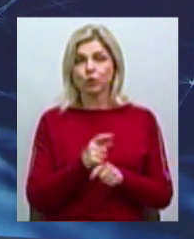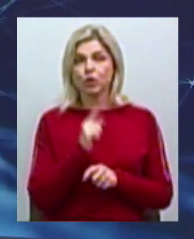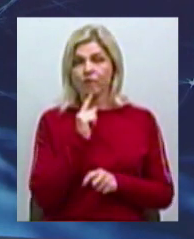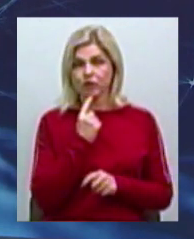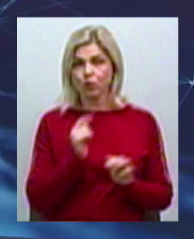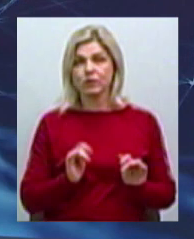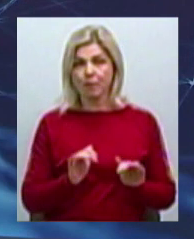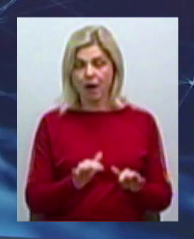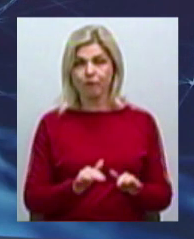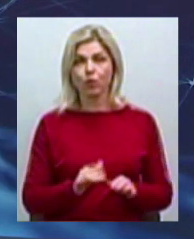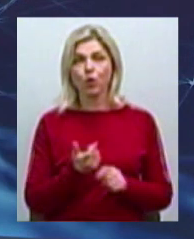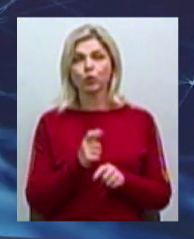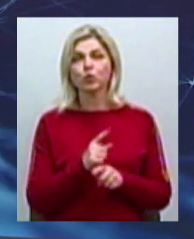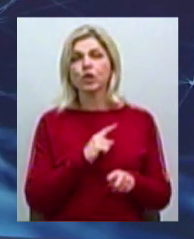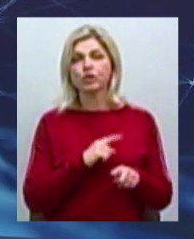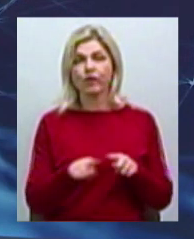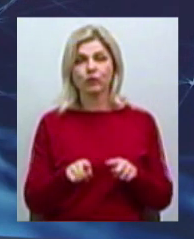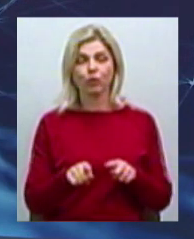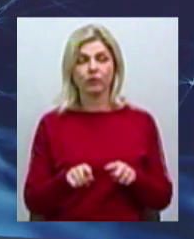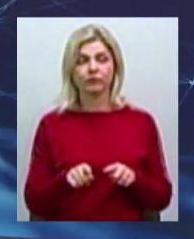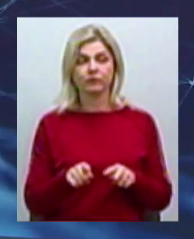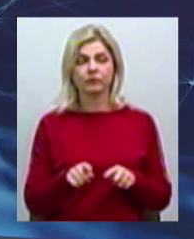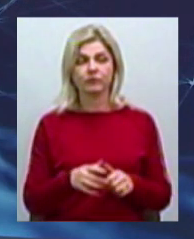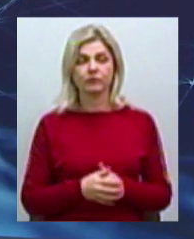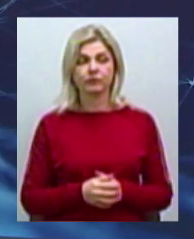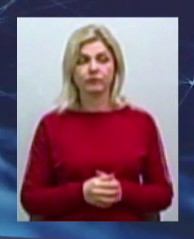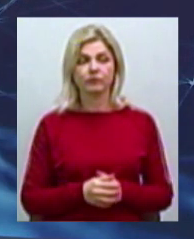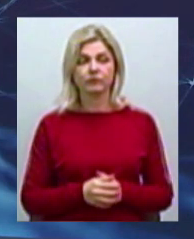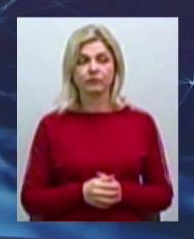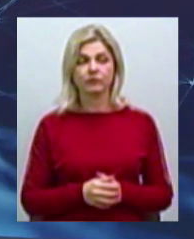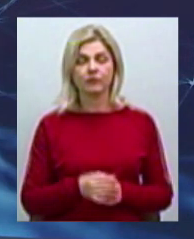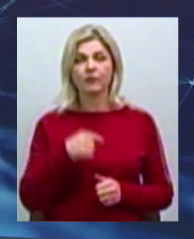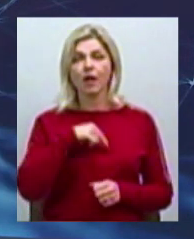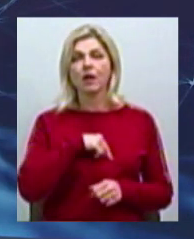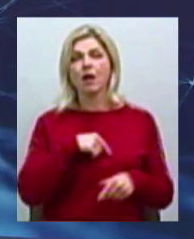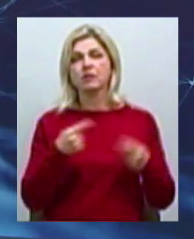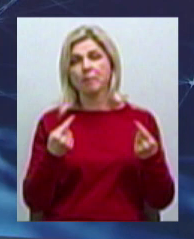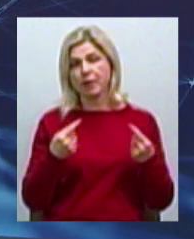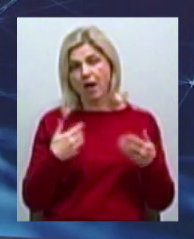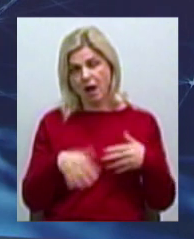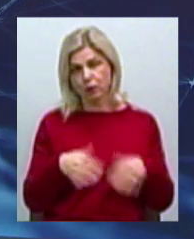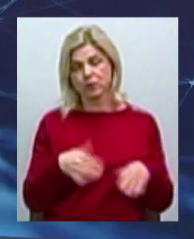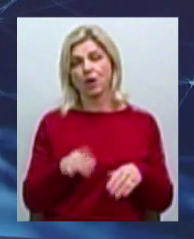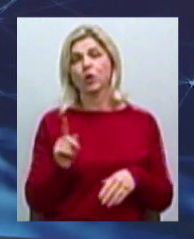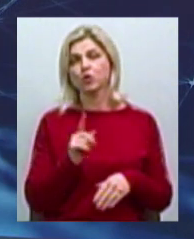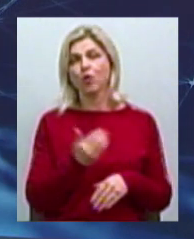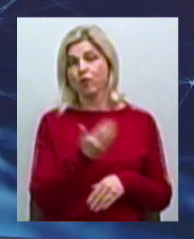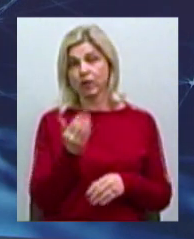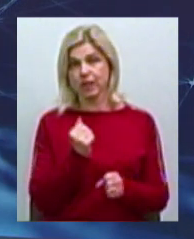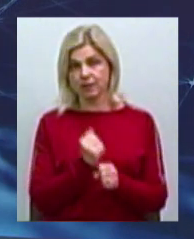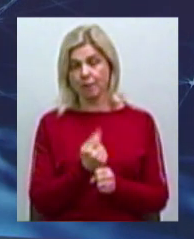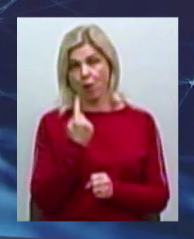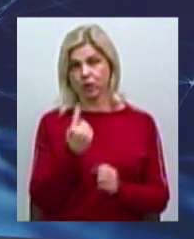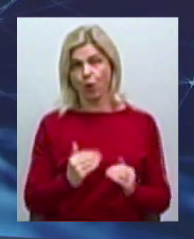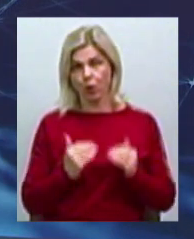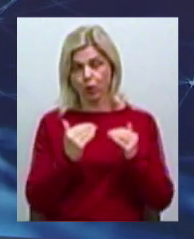справу, дуже швидко, ну, скажімо так, розслабляються, сподіваючись на те, що от вони зробили один крок, а